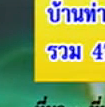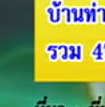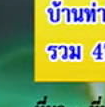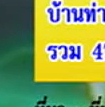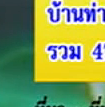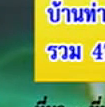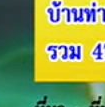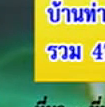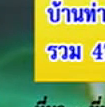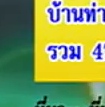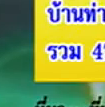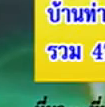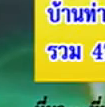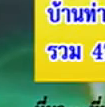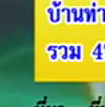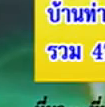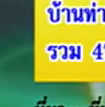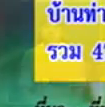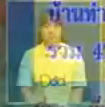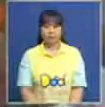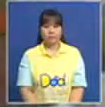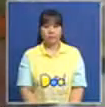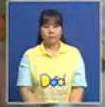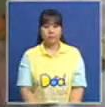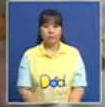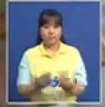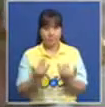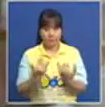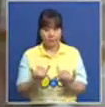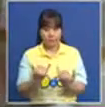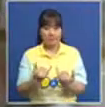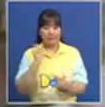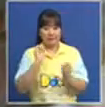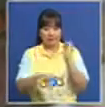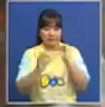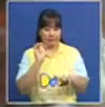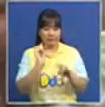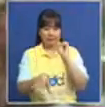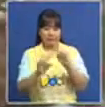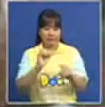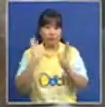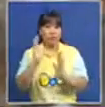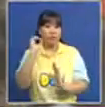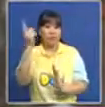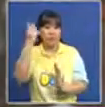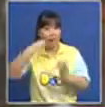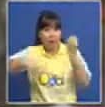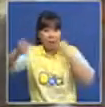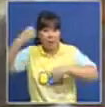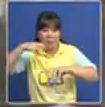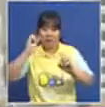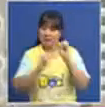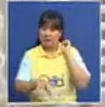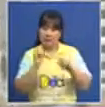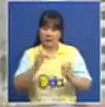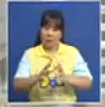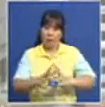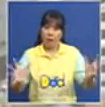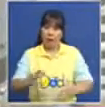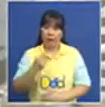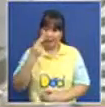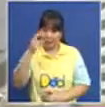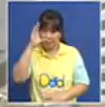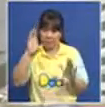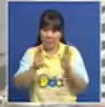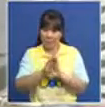ทค่ะส่งผลให้ปริมาณขยะหลังจากที่นักท่องเที่ยวเดินทางกลับนะคะมีจำนวนมากอย่างภาพที่คุณผู้ชมเห็นอ